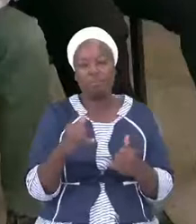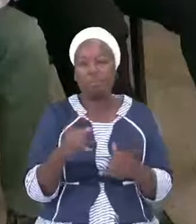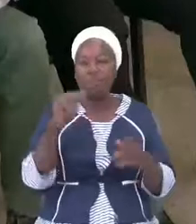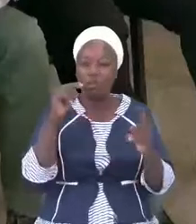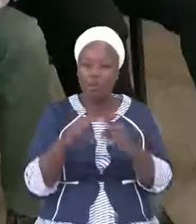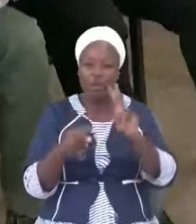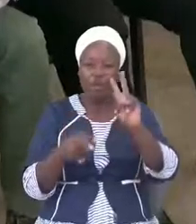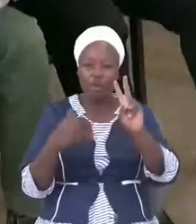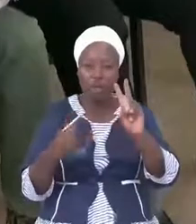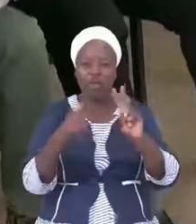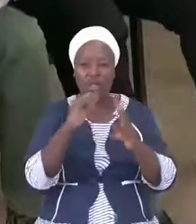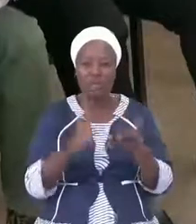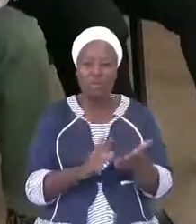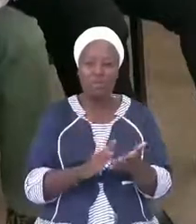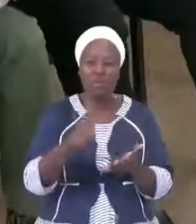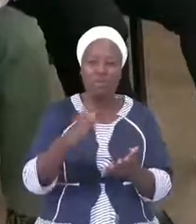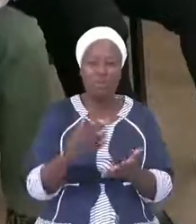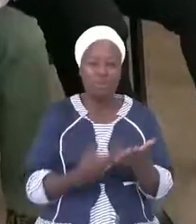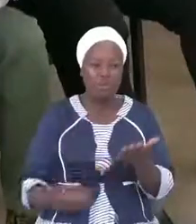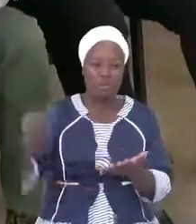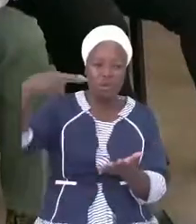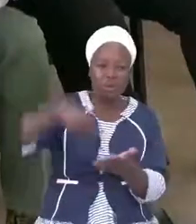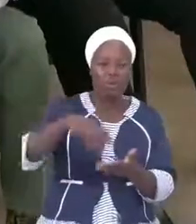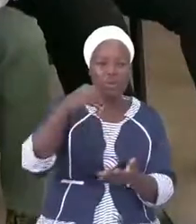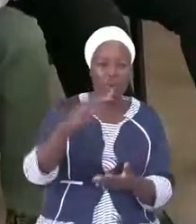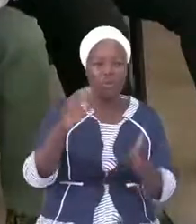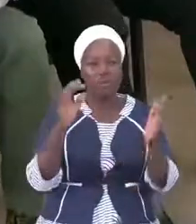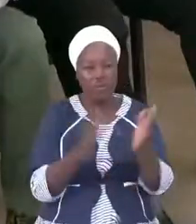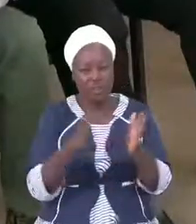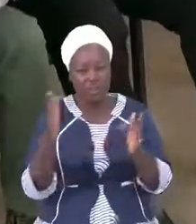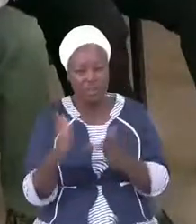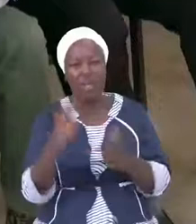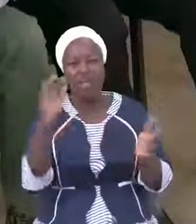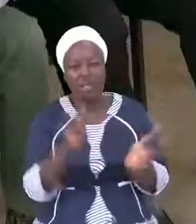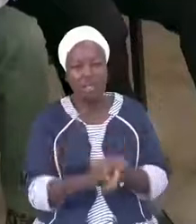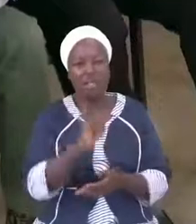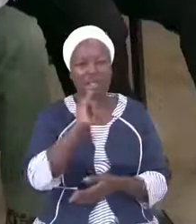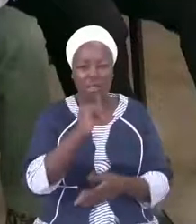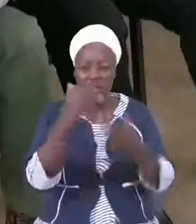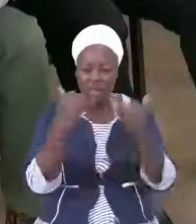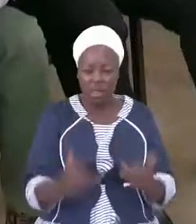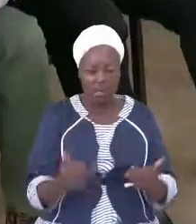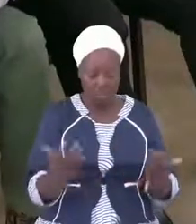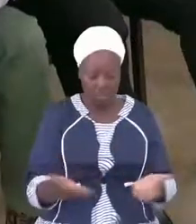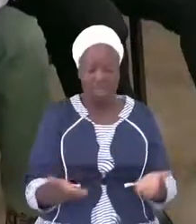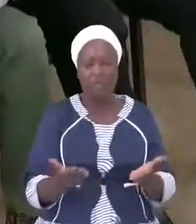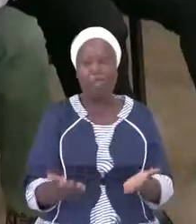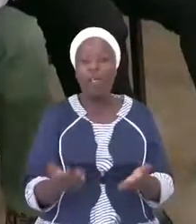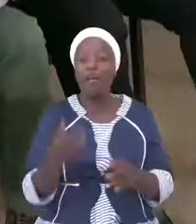au deuxième point. La glorieuse résurrection de Jésus